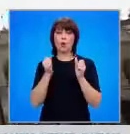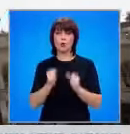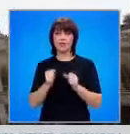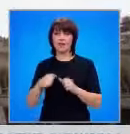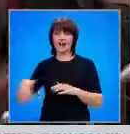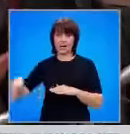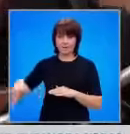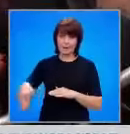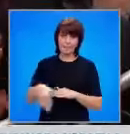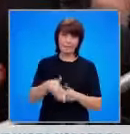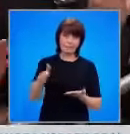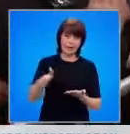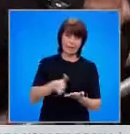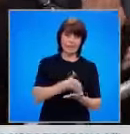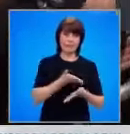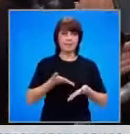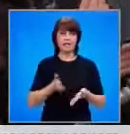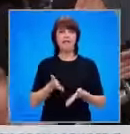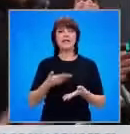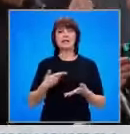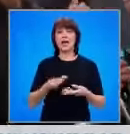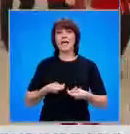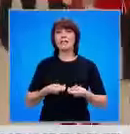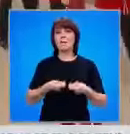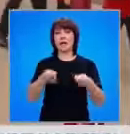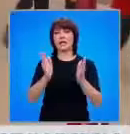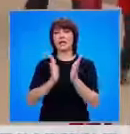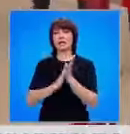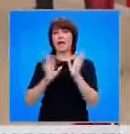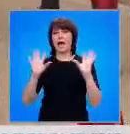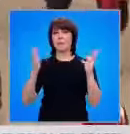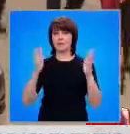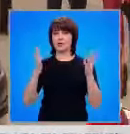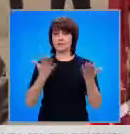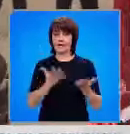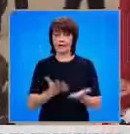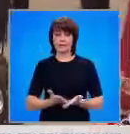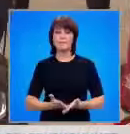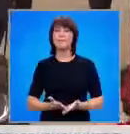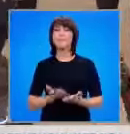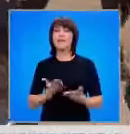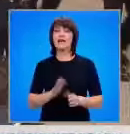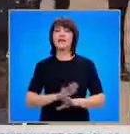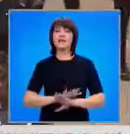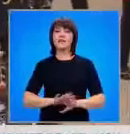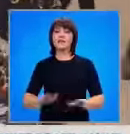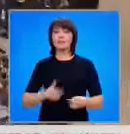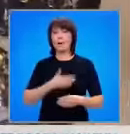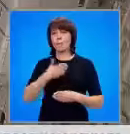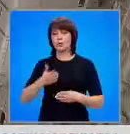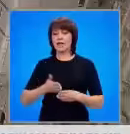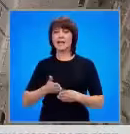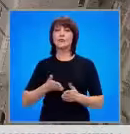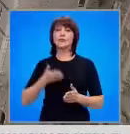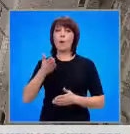тях, за да изпратят с аплодисменти своята кралица. След едночасова траурна процесия завърши последното пътуване на